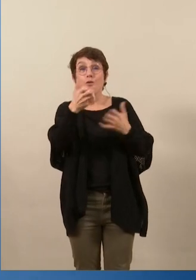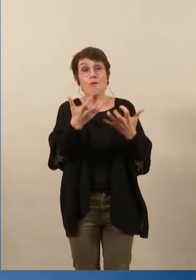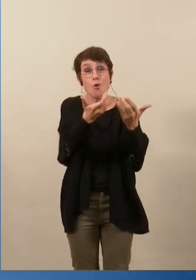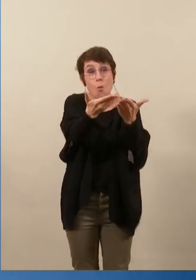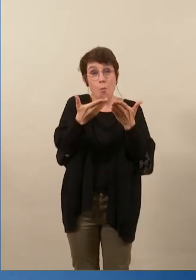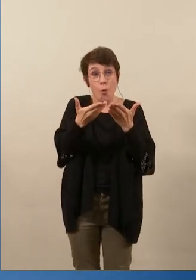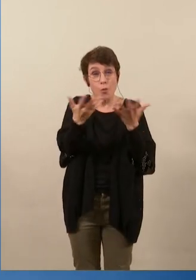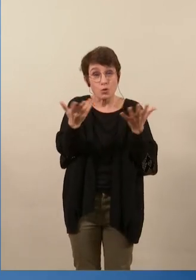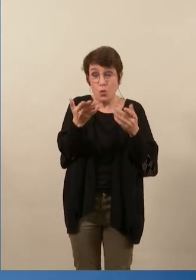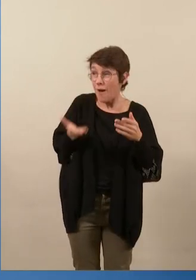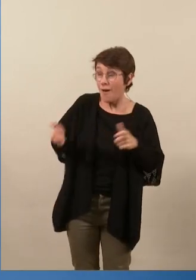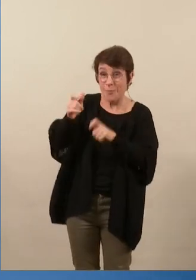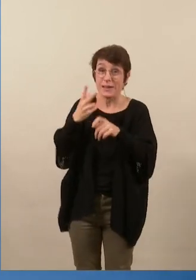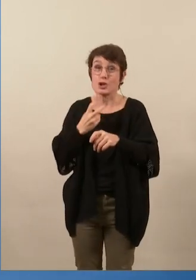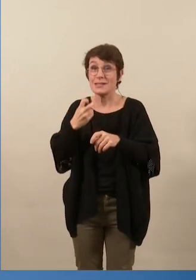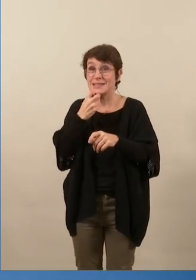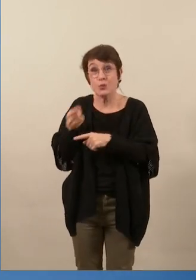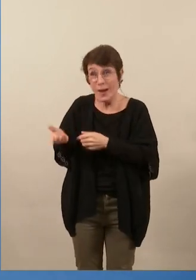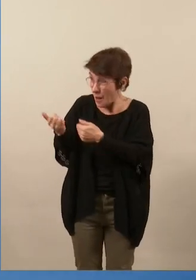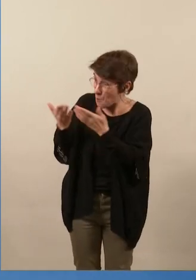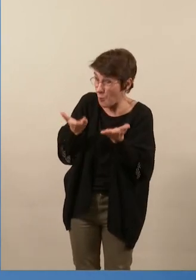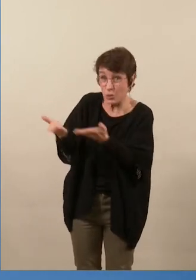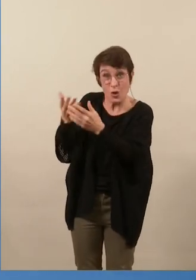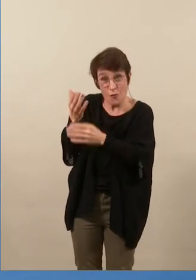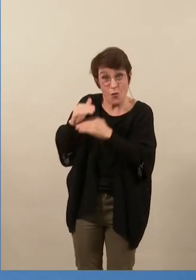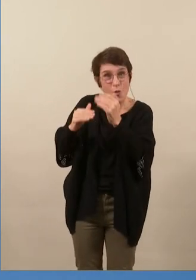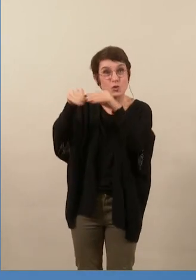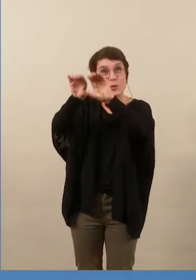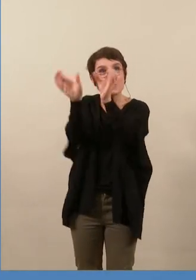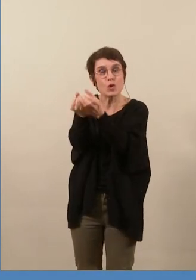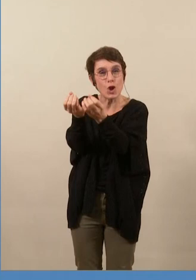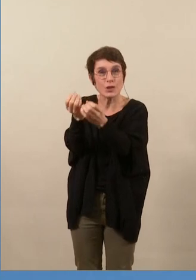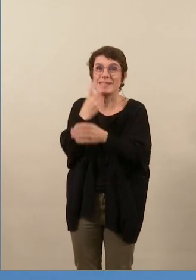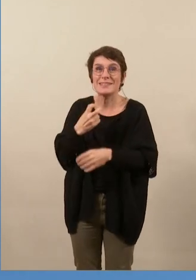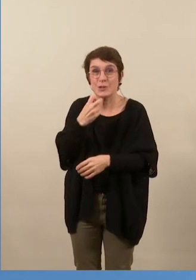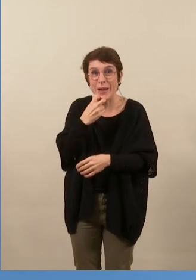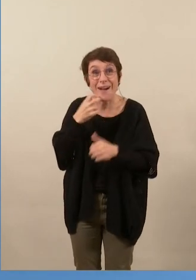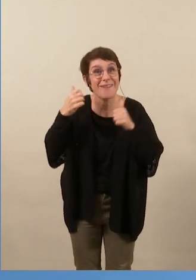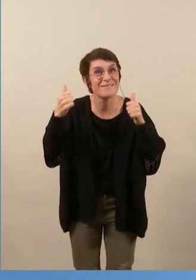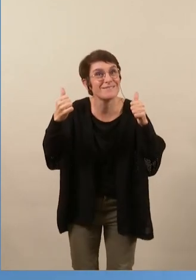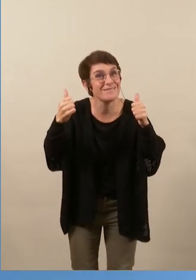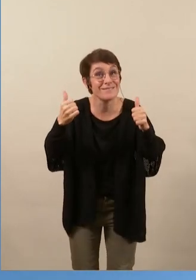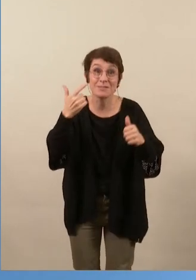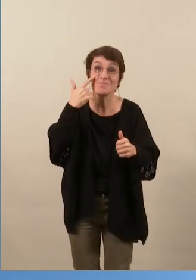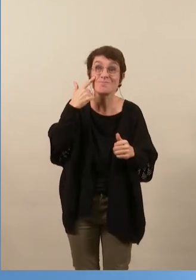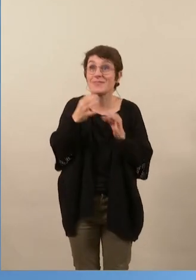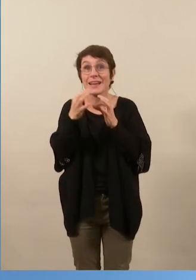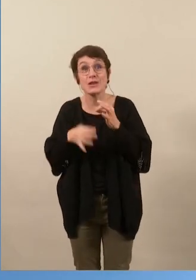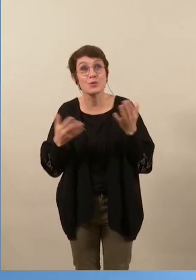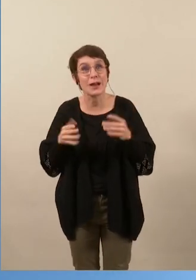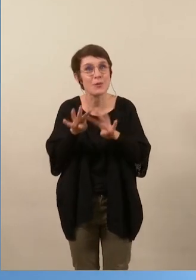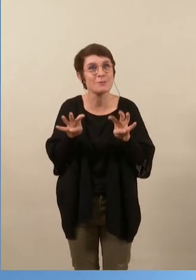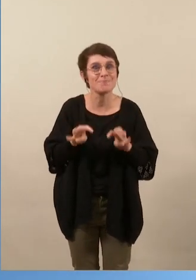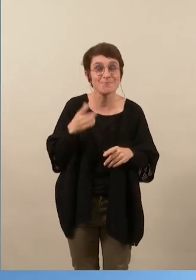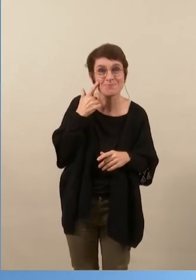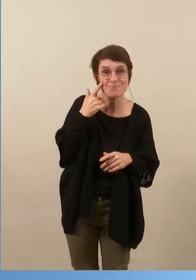citoyen quelle chance on avait on a évidemment hâte de voir le résultat avec toujours les mêmes professionnels de la